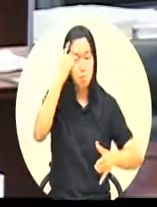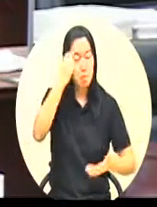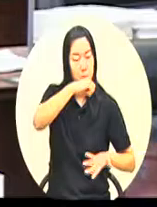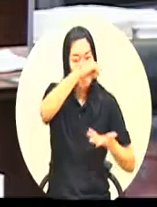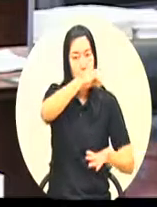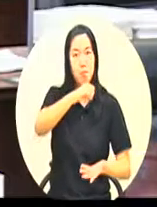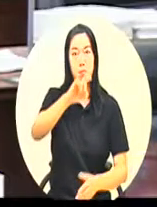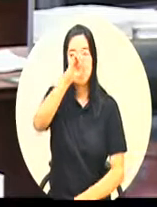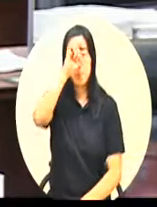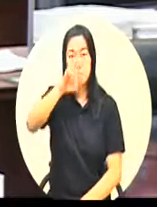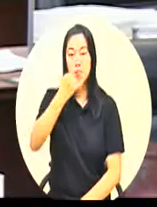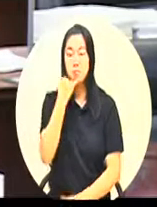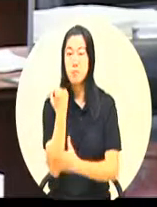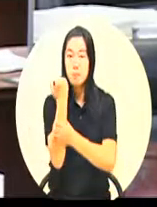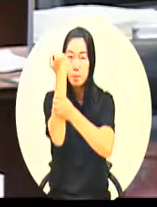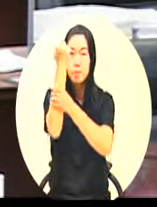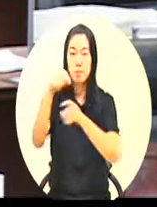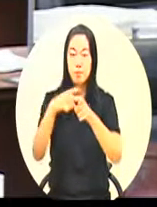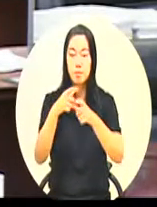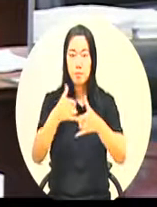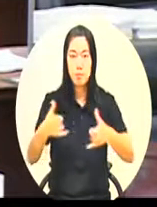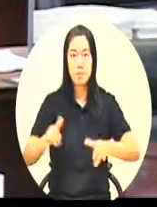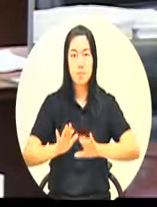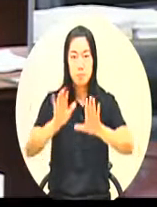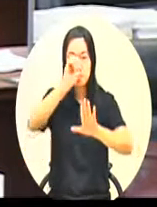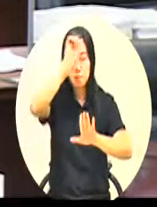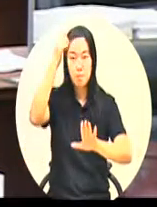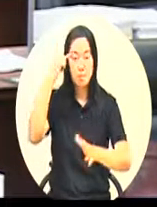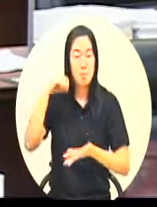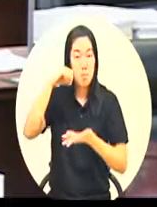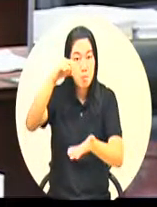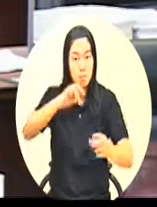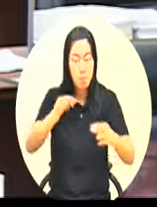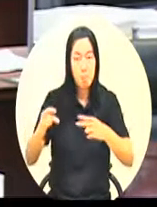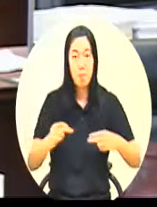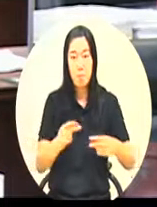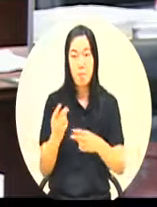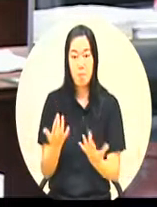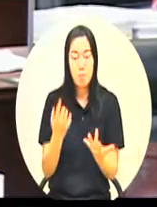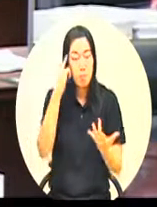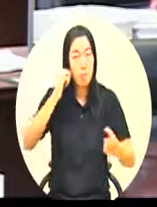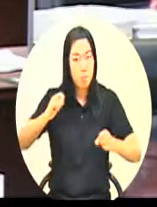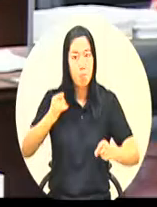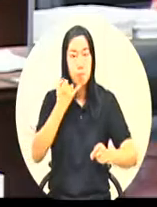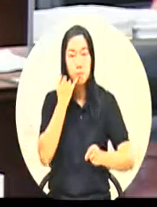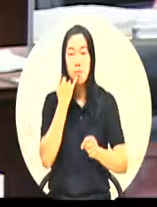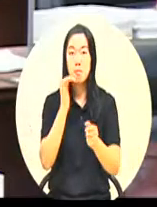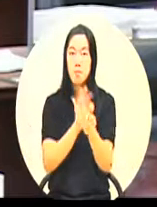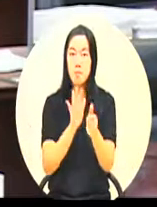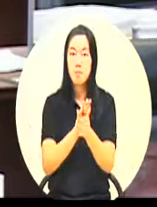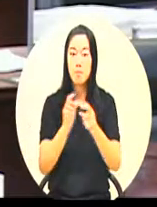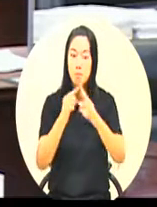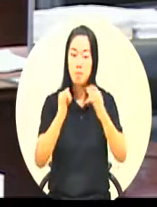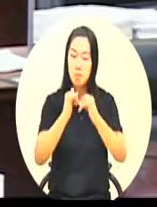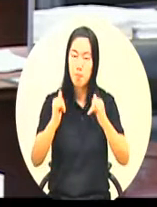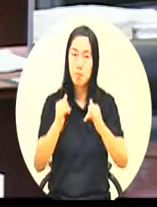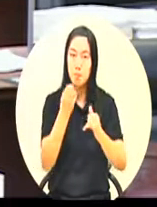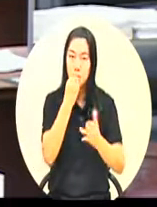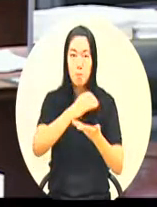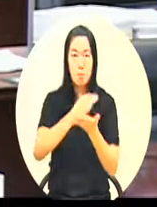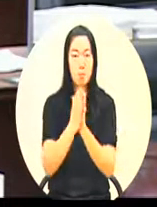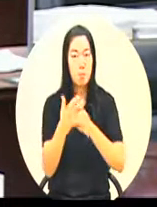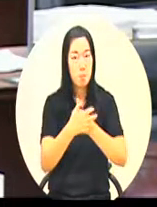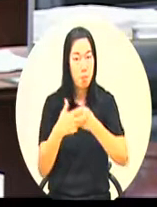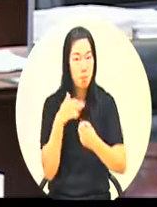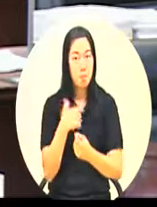会大会可以支持民进党团提出的这一个修正的内容，来共同为保障我们高雄市民的食品安全来做